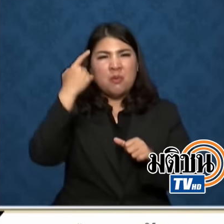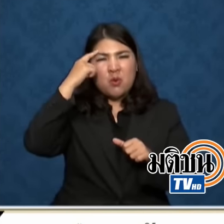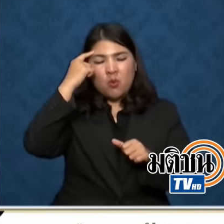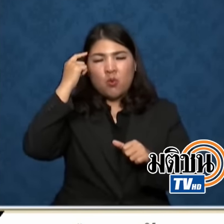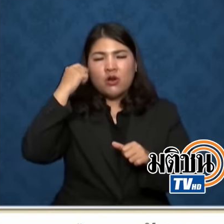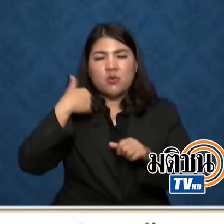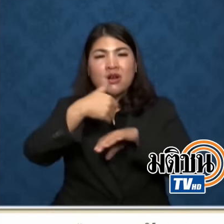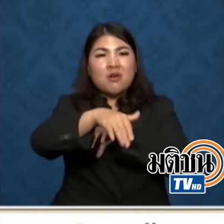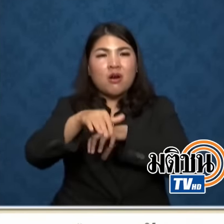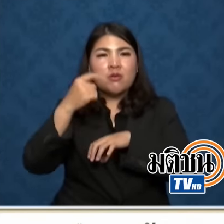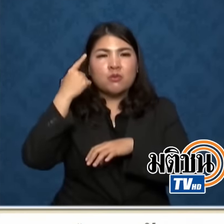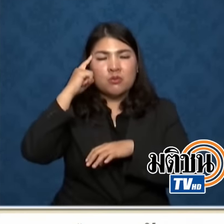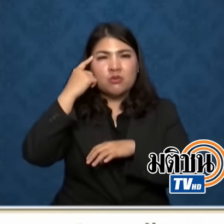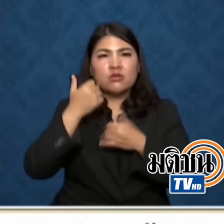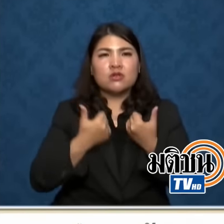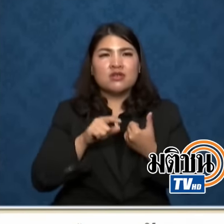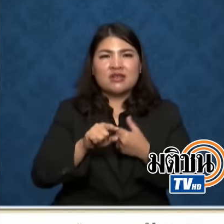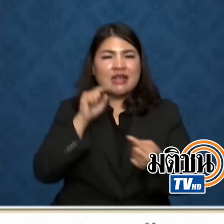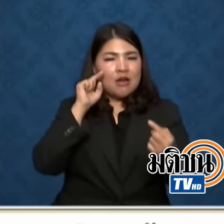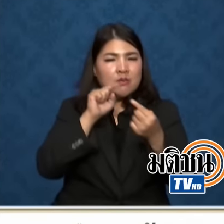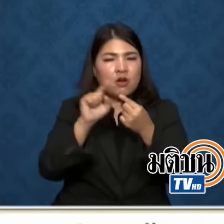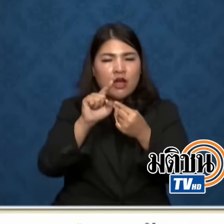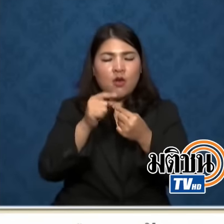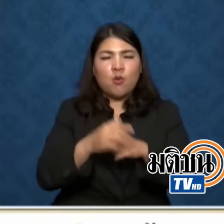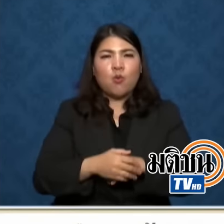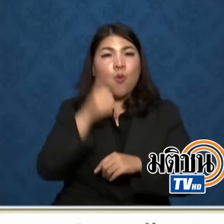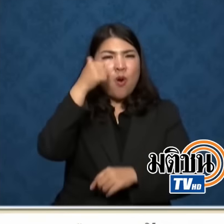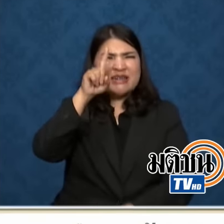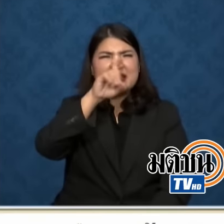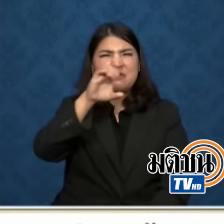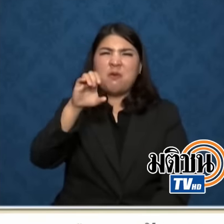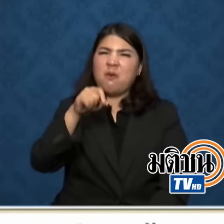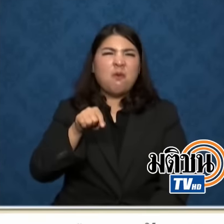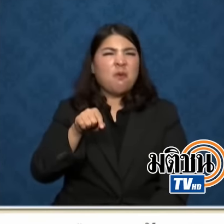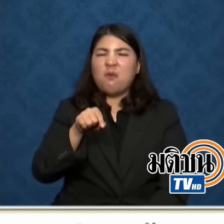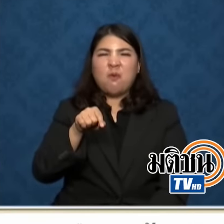ยนะครับตั้งเป้าชัดเจนครับ100วันแรกโอ้โหควิกวิน